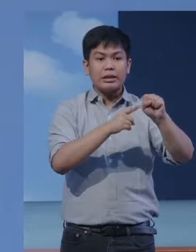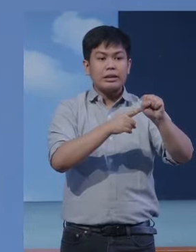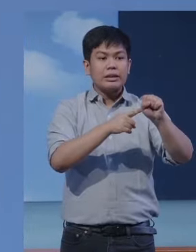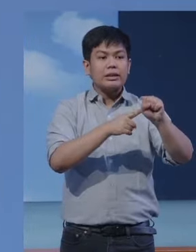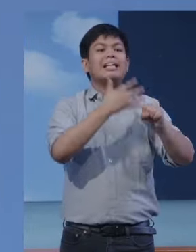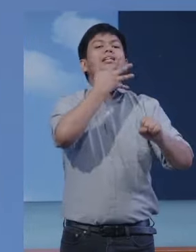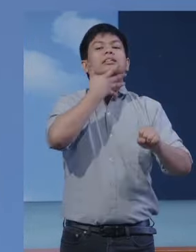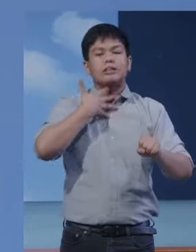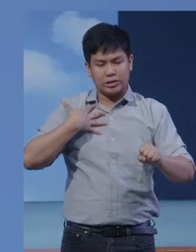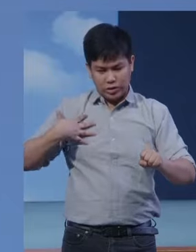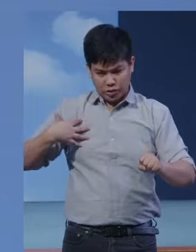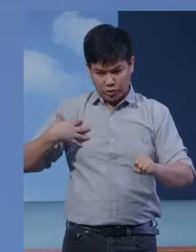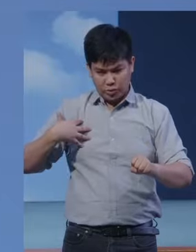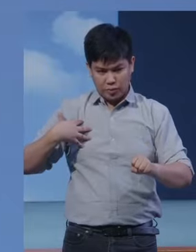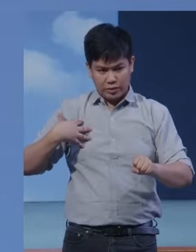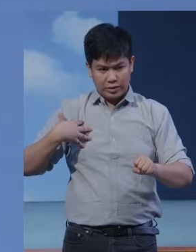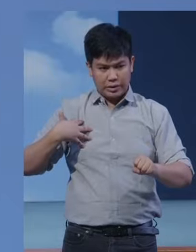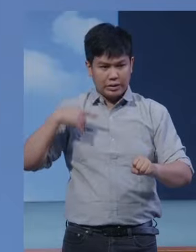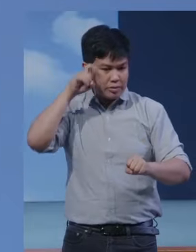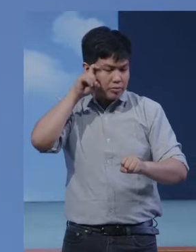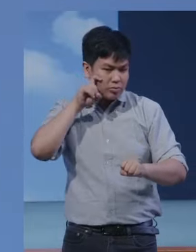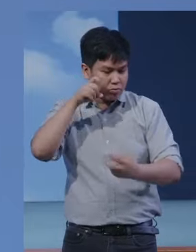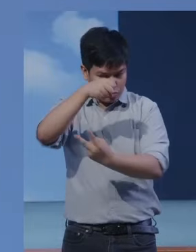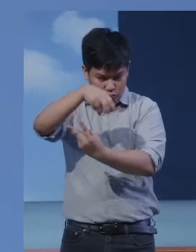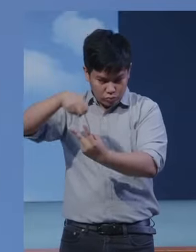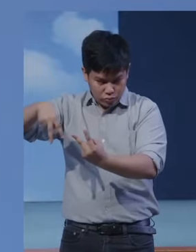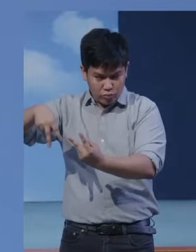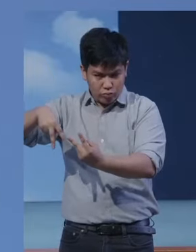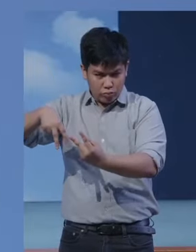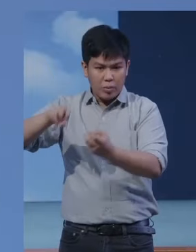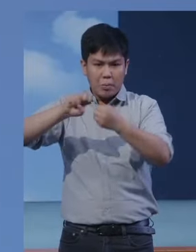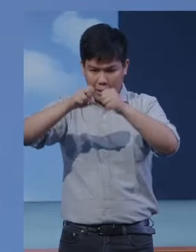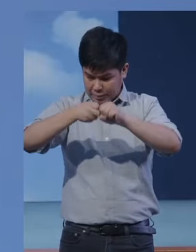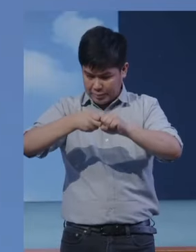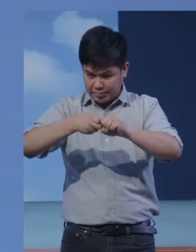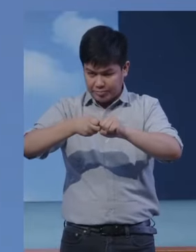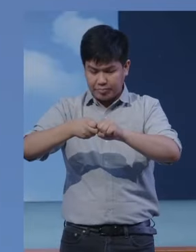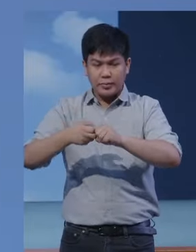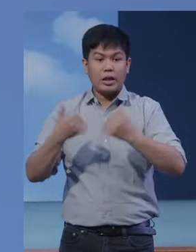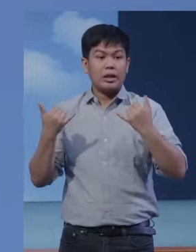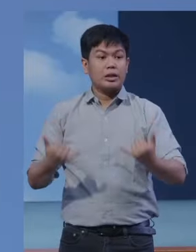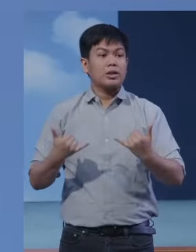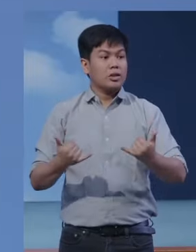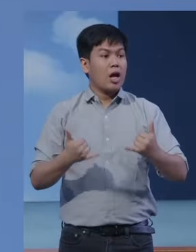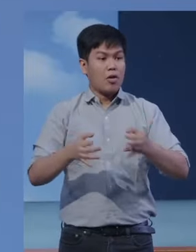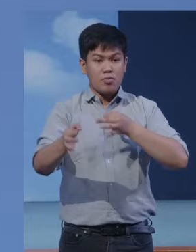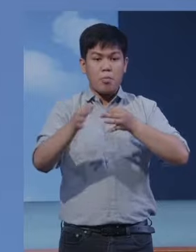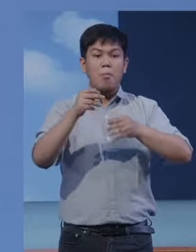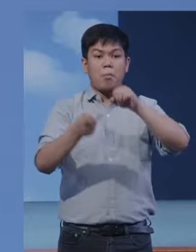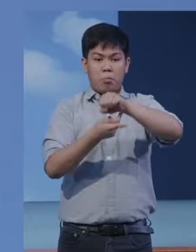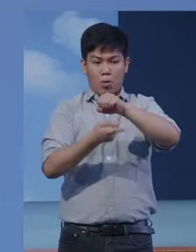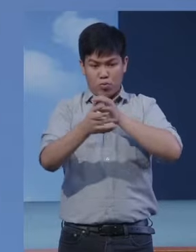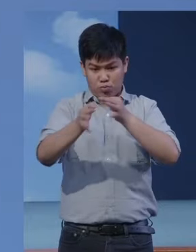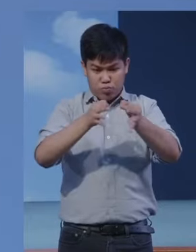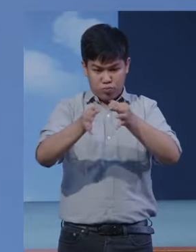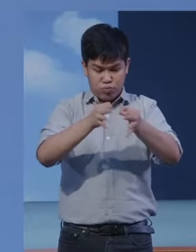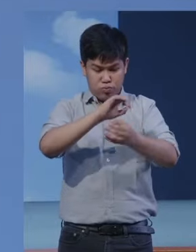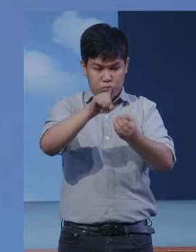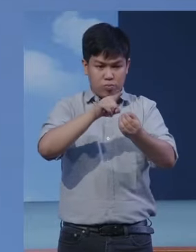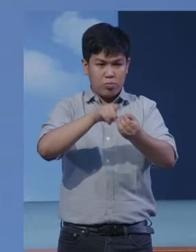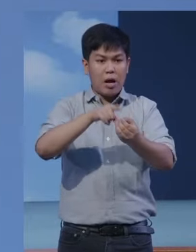immorality sa 1 Corinthians 6 so sa konteksto ng kanyang pagpapaliwanag ng sexual